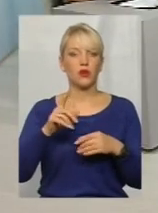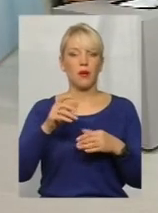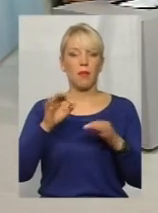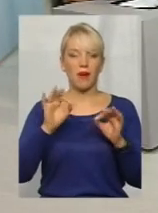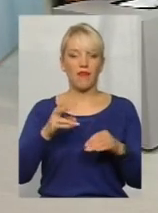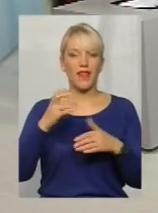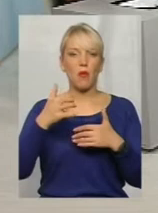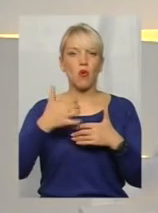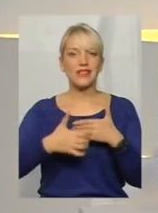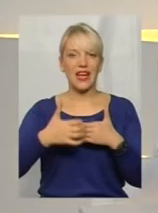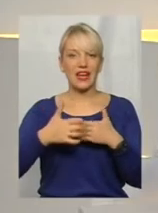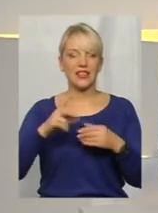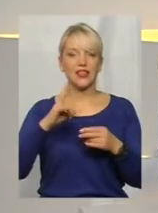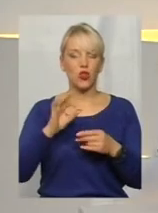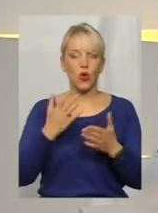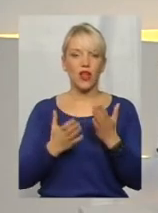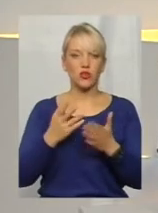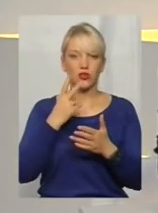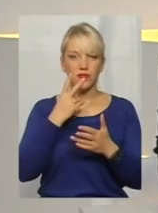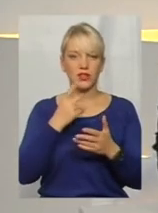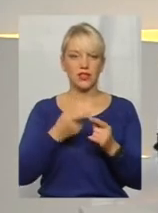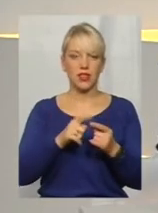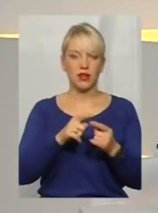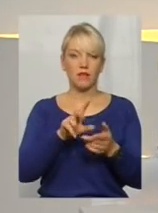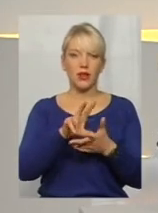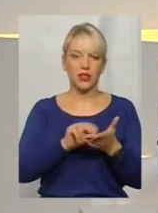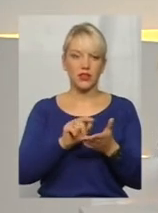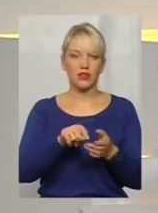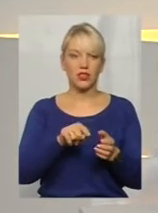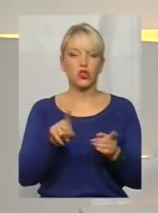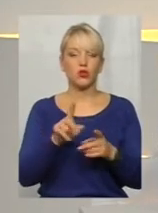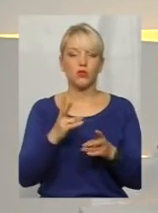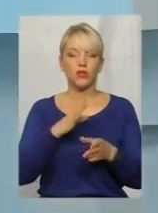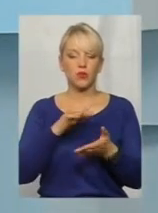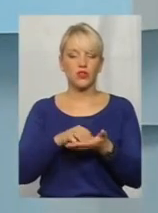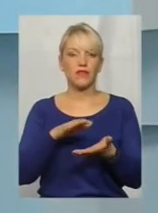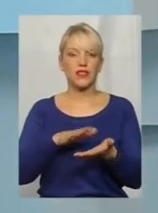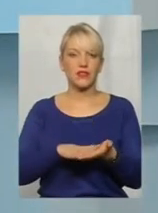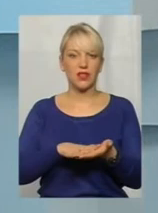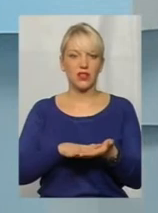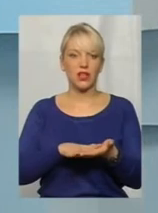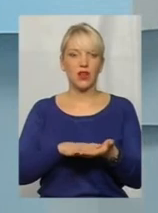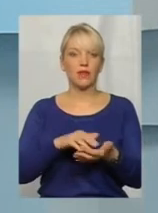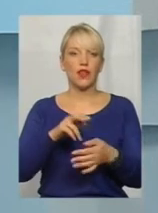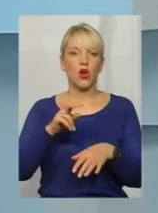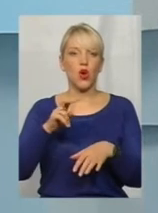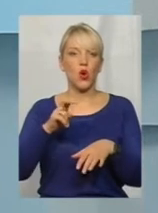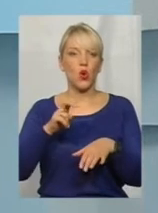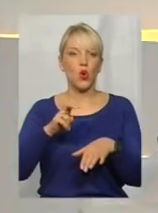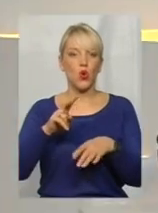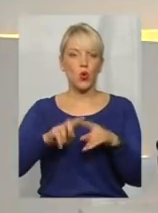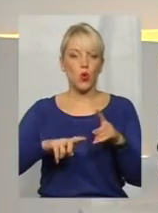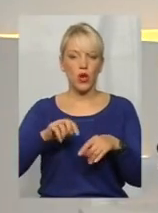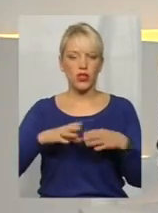у той момент, якщо ми беремо цей випадок за приклад, що мали зафіксувати родичі, щоб потім запитати